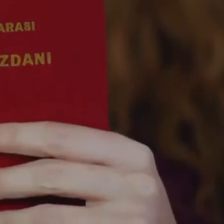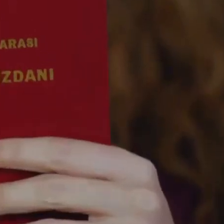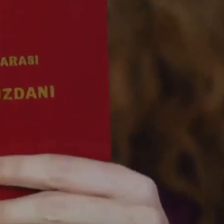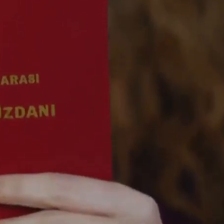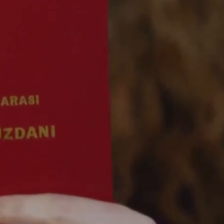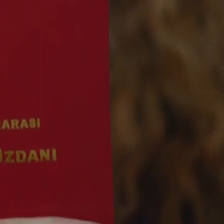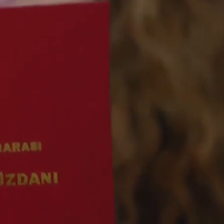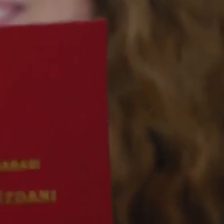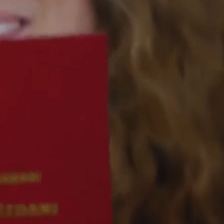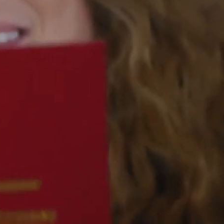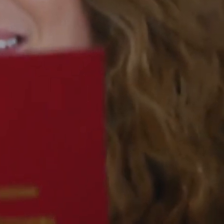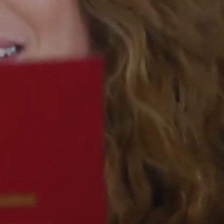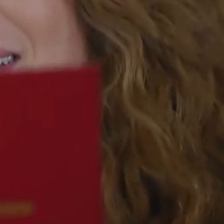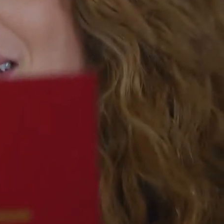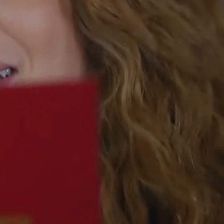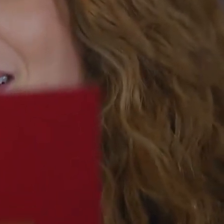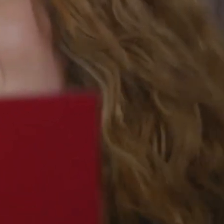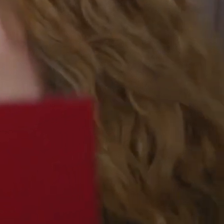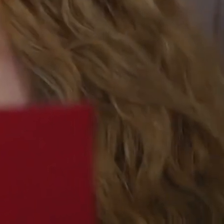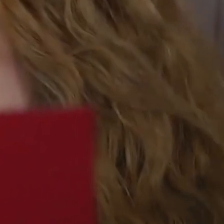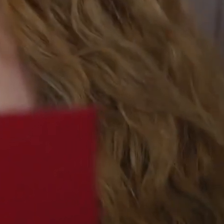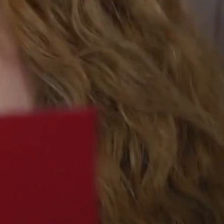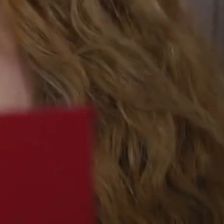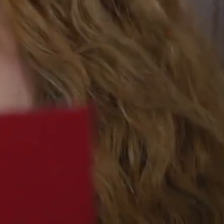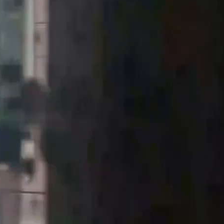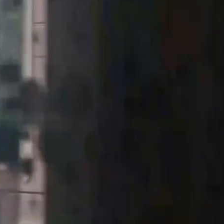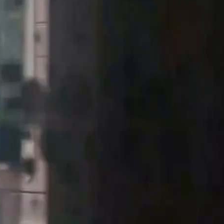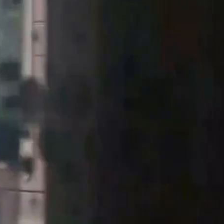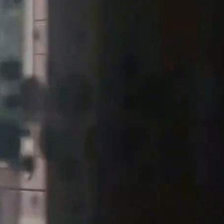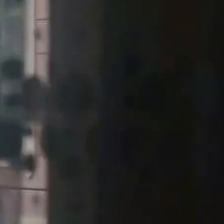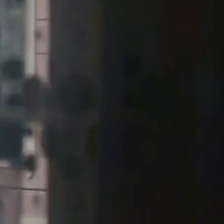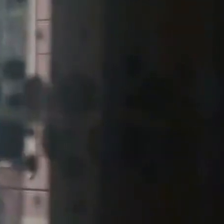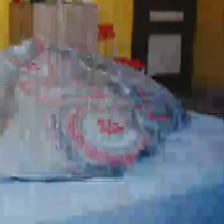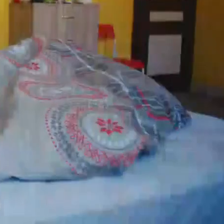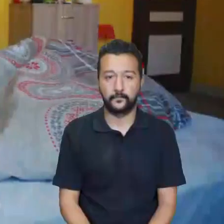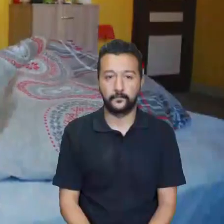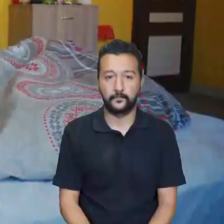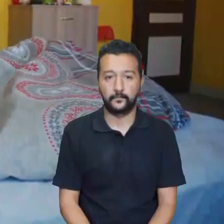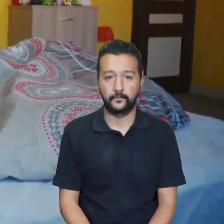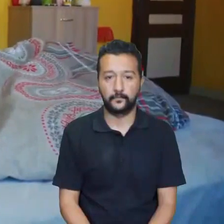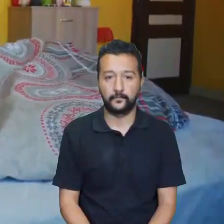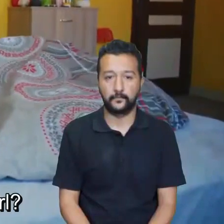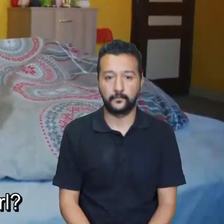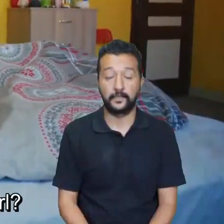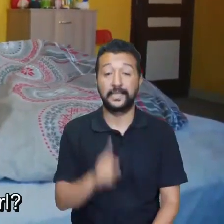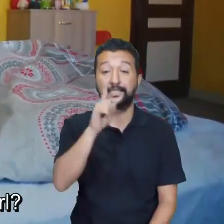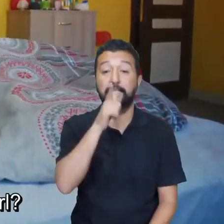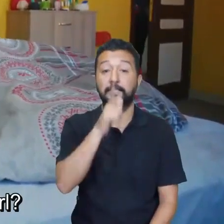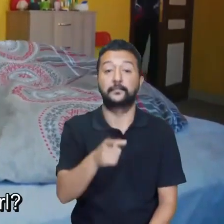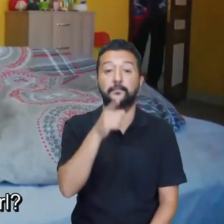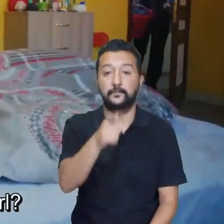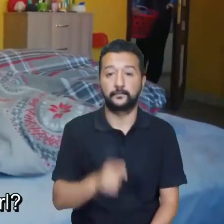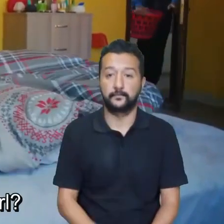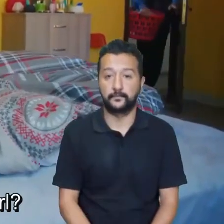Uluslararası aile cüzdanı kutup defteri açmış. Sırtarak bakarken sağ tarafındaki pencereden karşı pencereye baktı. Fıtır.